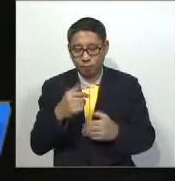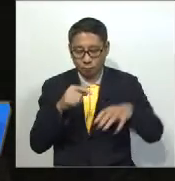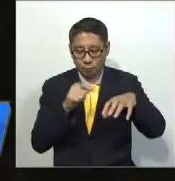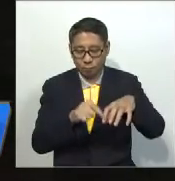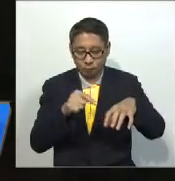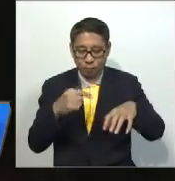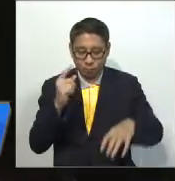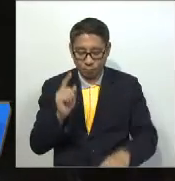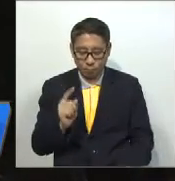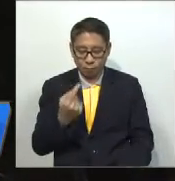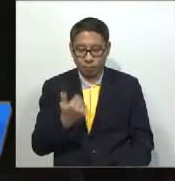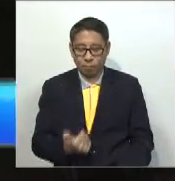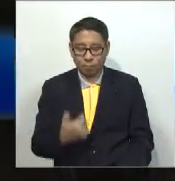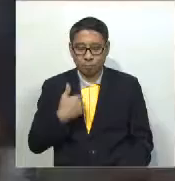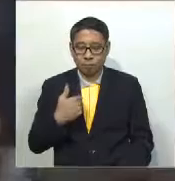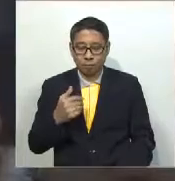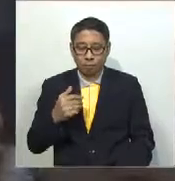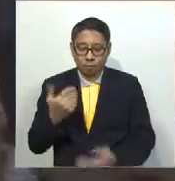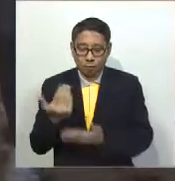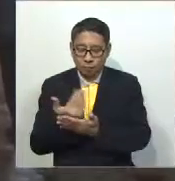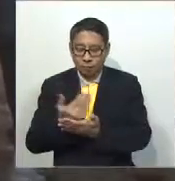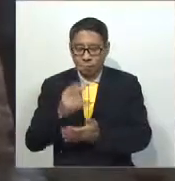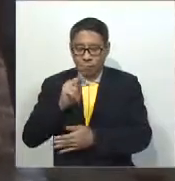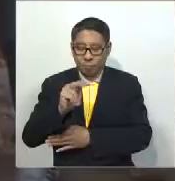งกะบานกระไบครับชัดชัยพรหมาศถ่ายภา